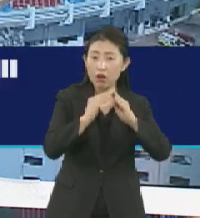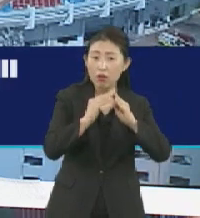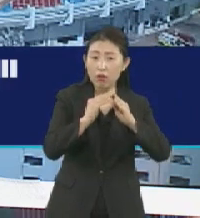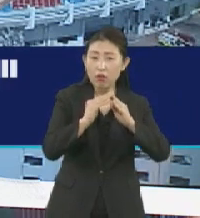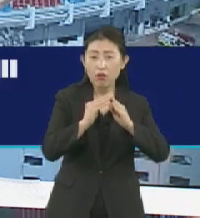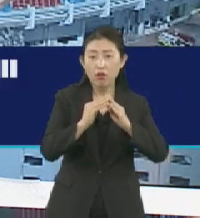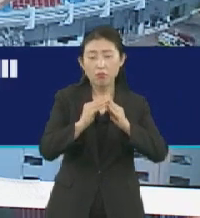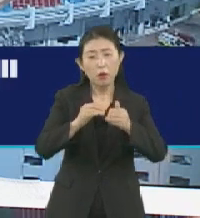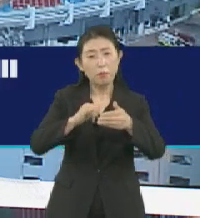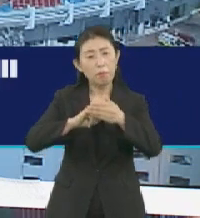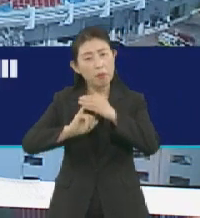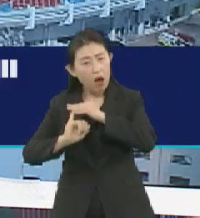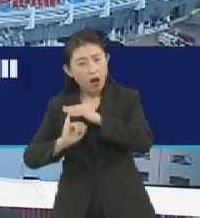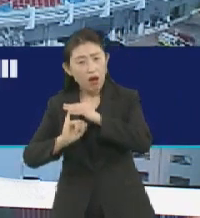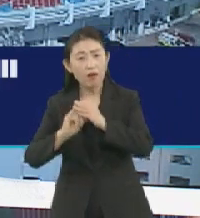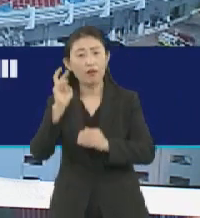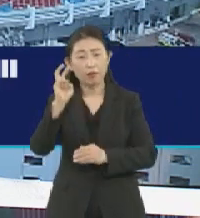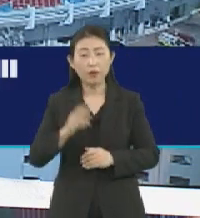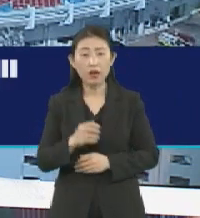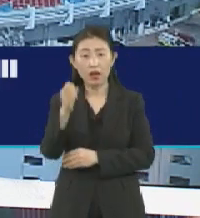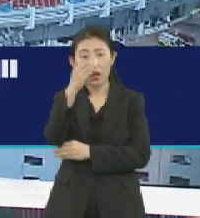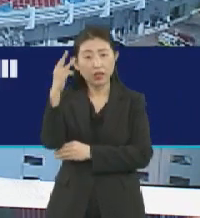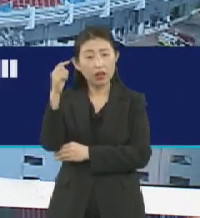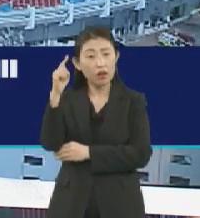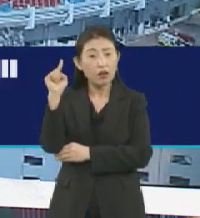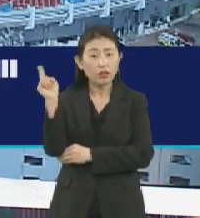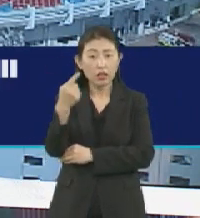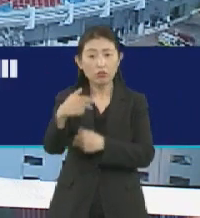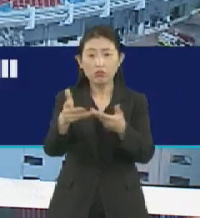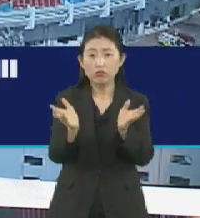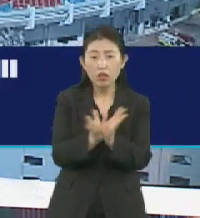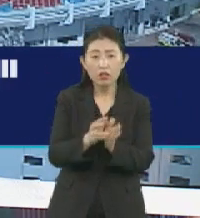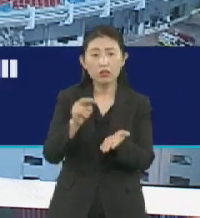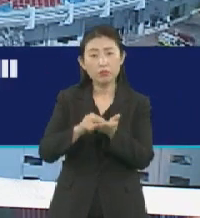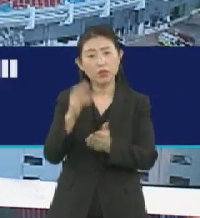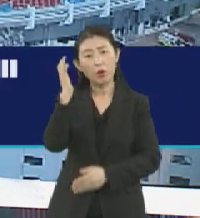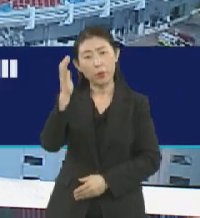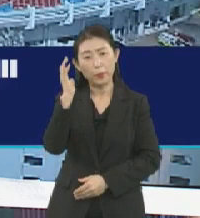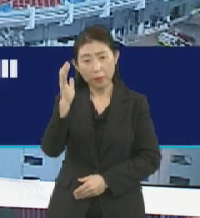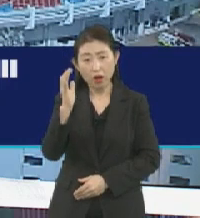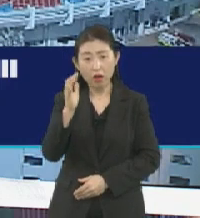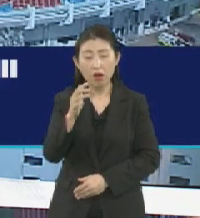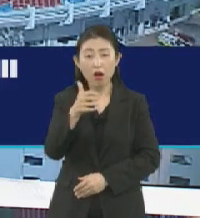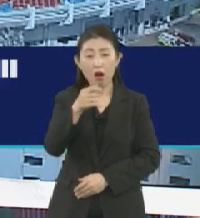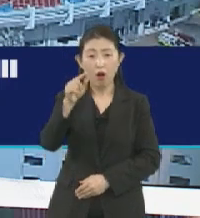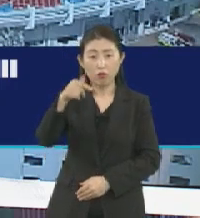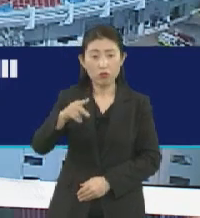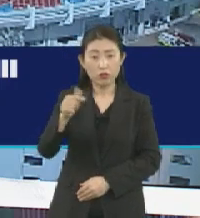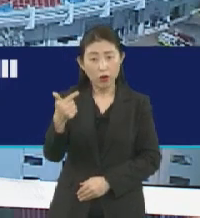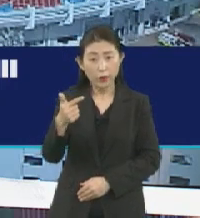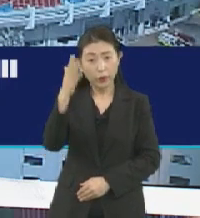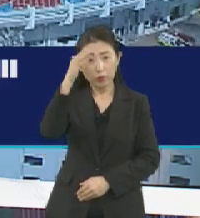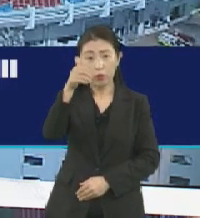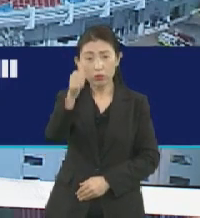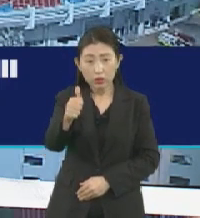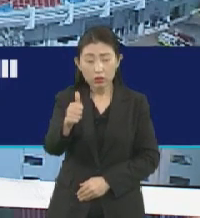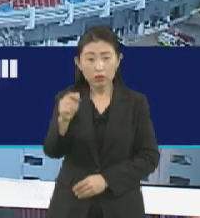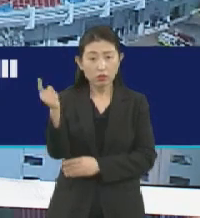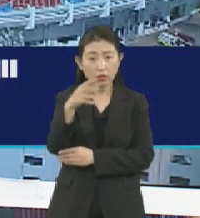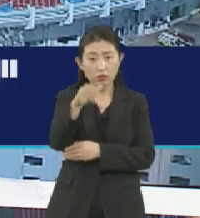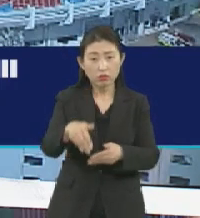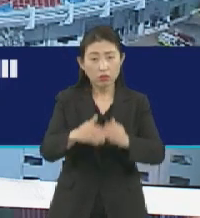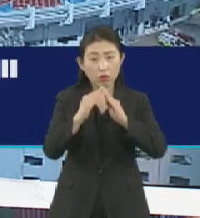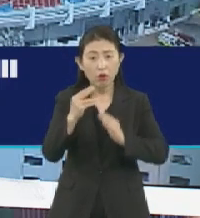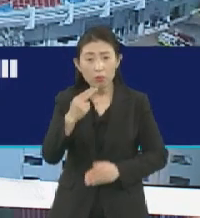차질을 빚고 있기 때문입니다. 한화이글스 구단도 난감한 상황인데 허구현 KBO 총재는 야구장 인프라 개선이